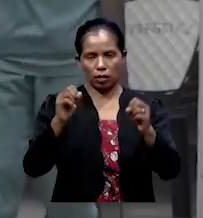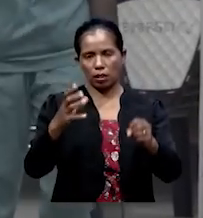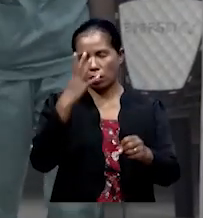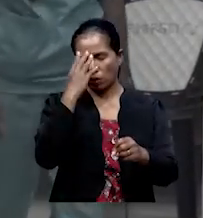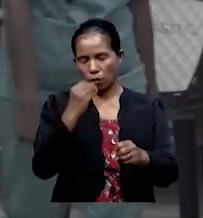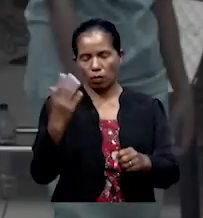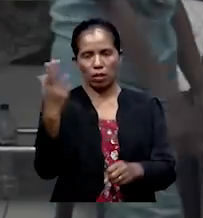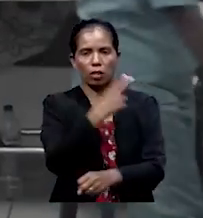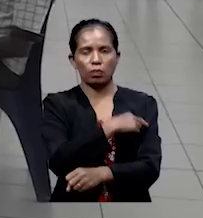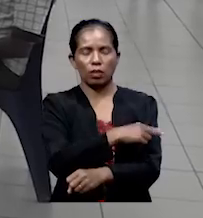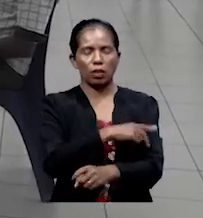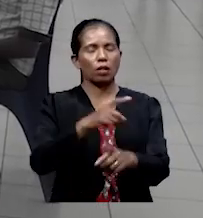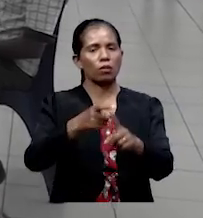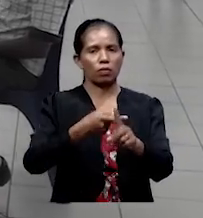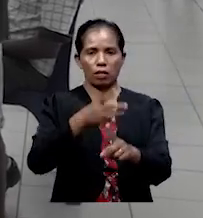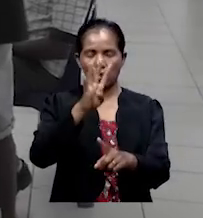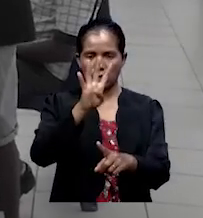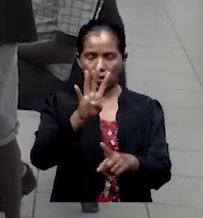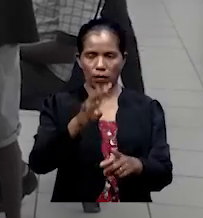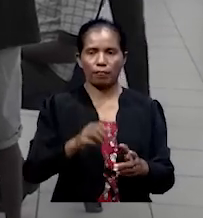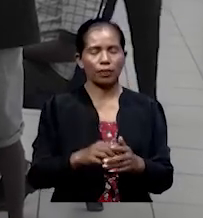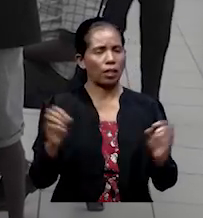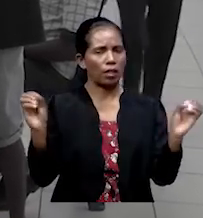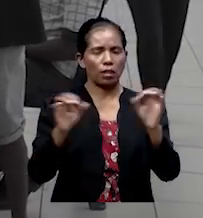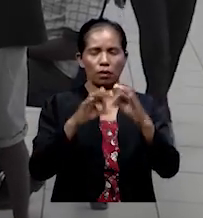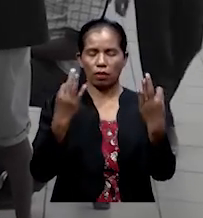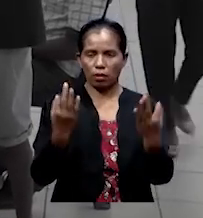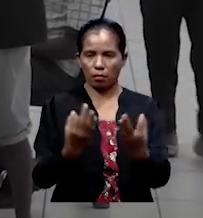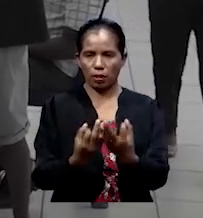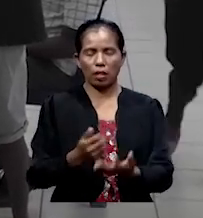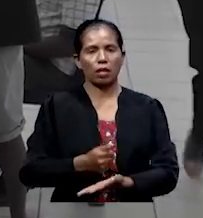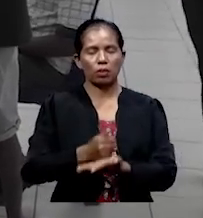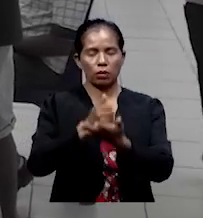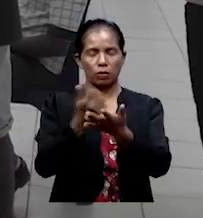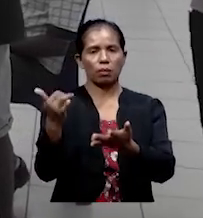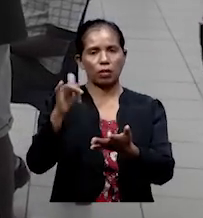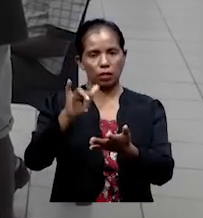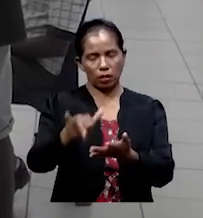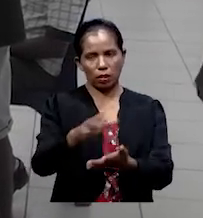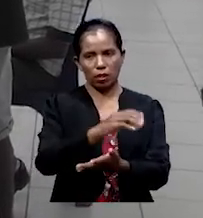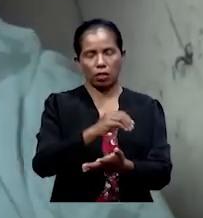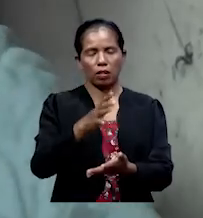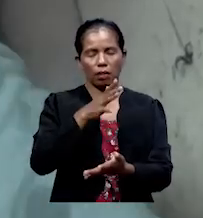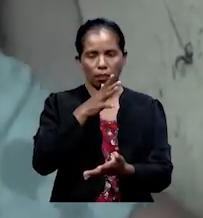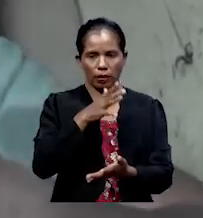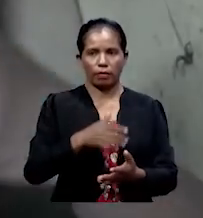hospital durante fulang hat ne larang. Nula ia familia ruma nebe tau matan basira nen rua ho sira ni inan.